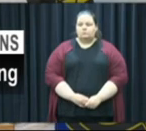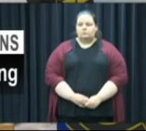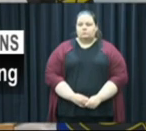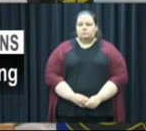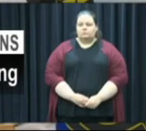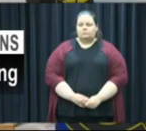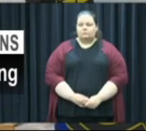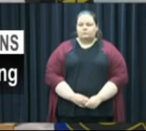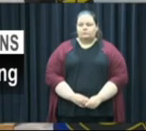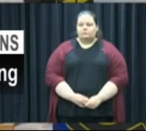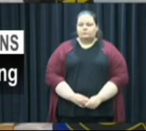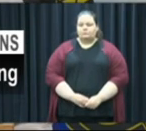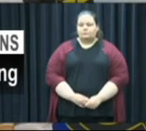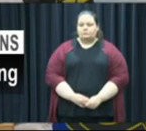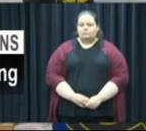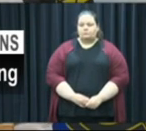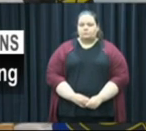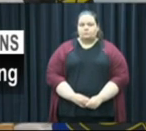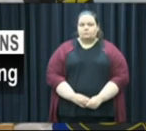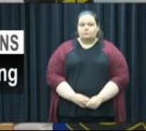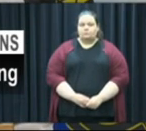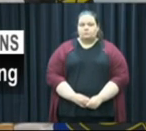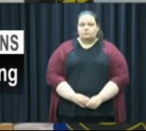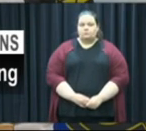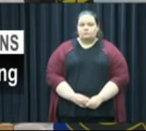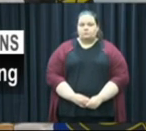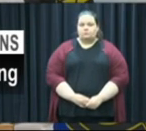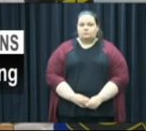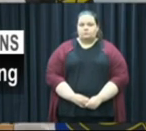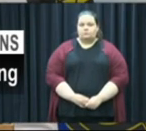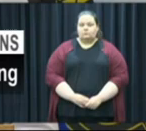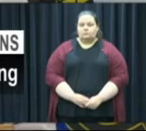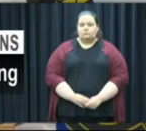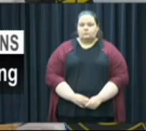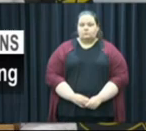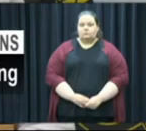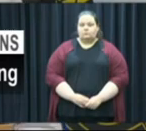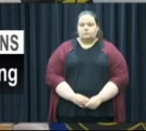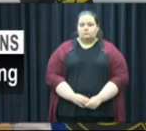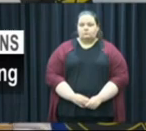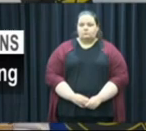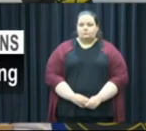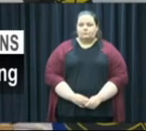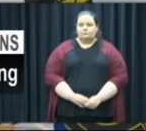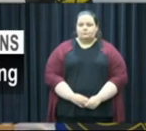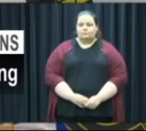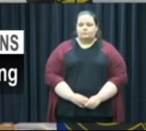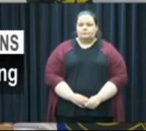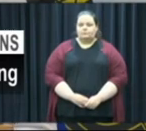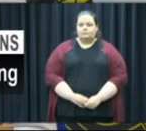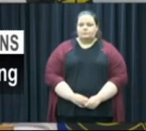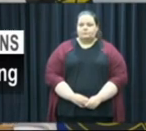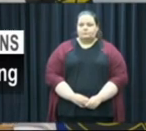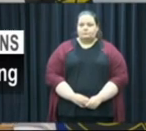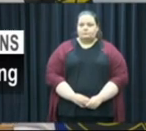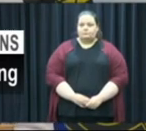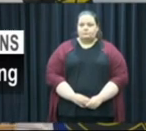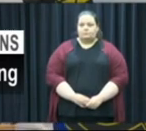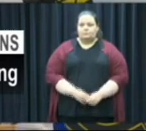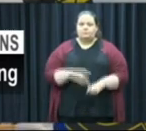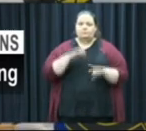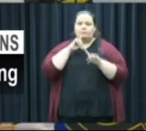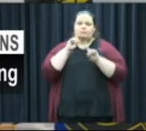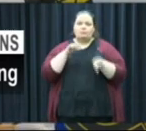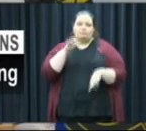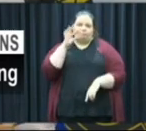quelles circonstances on devrait faire quelque chose comme ça. Alors ça, on a discuté hier avec tous les médecins hygiénistes